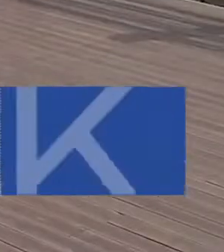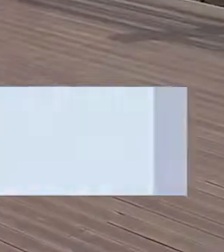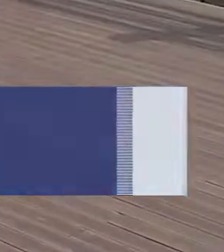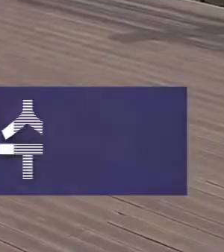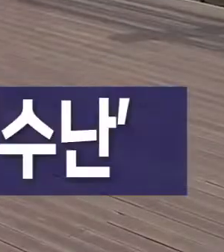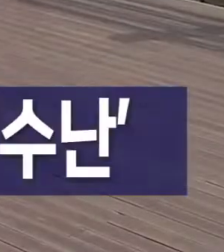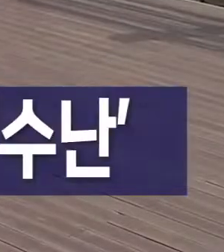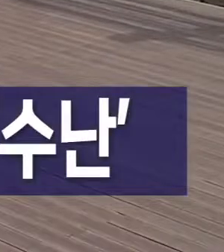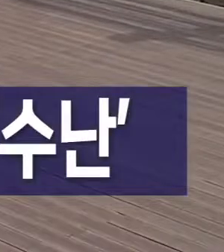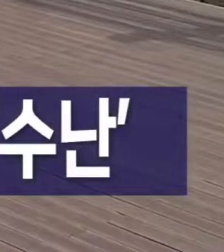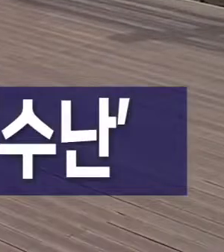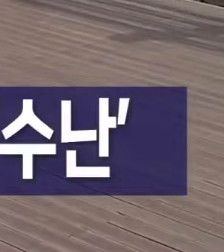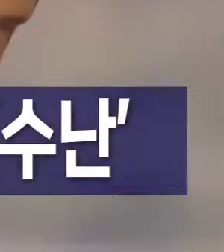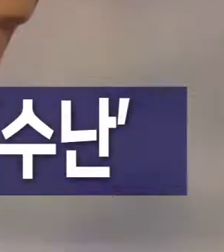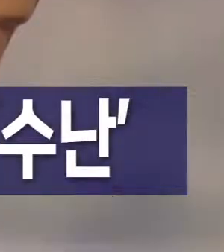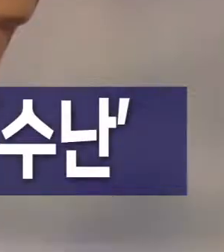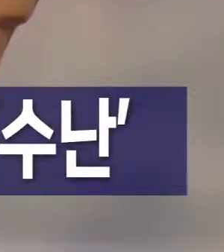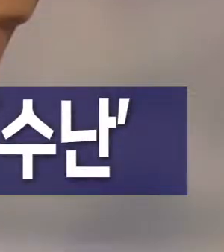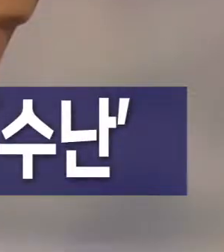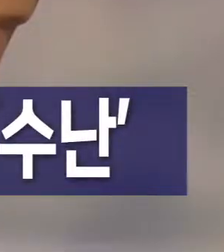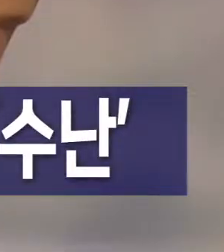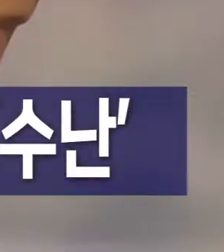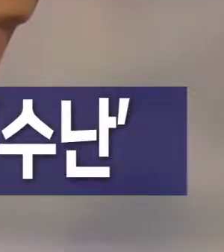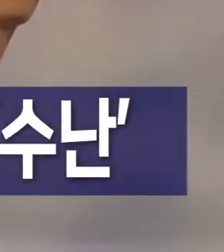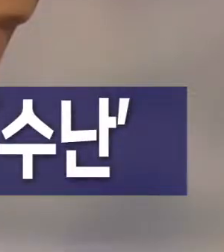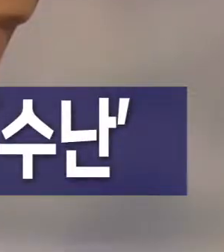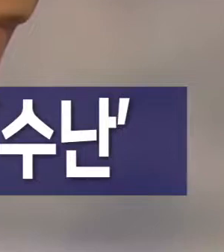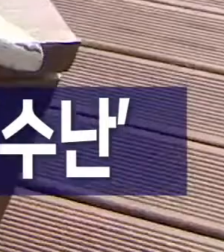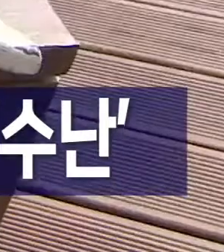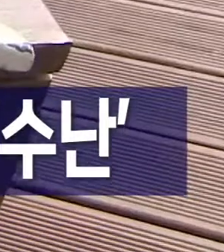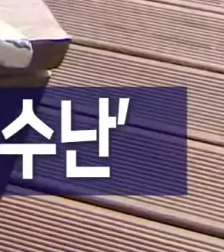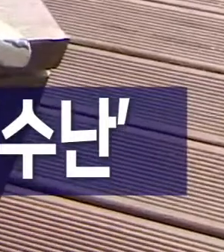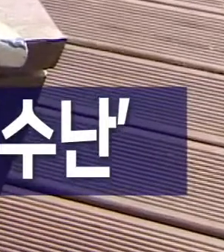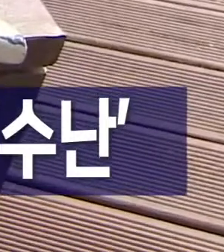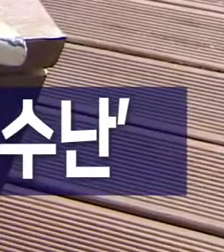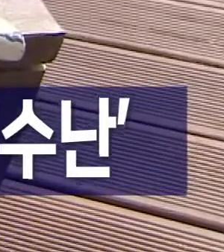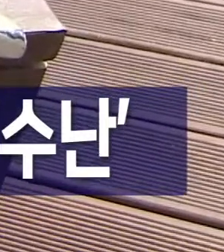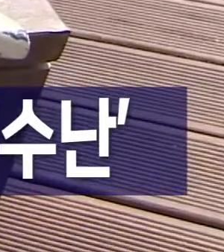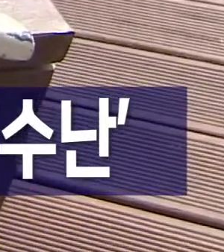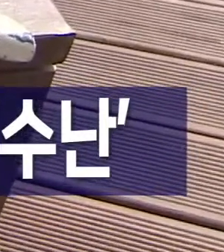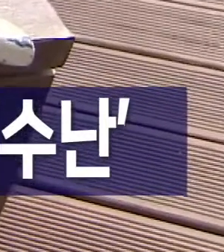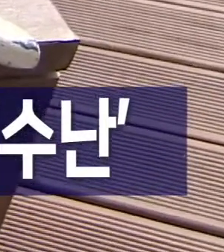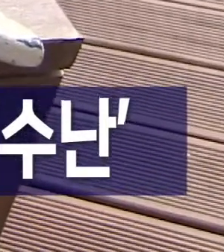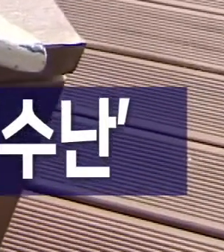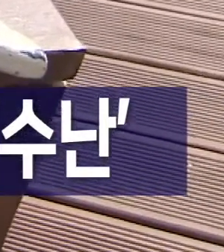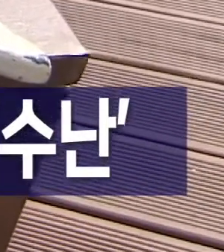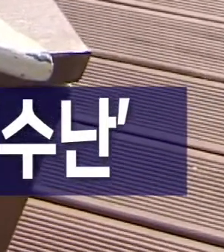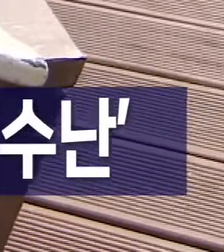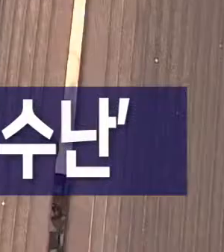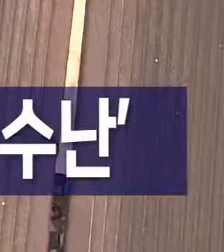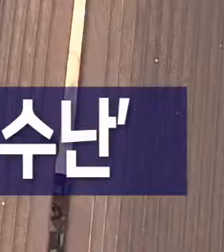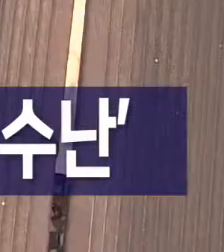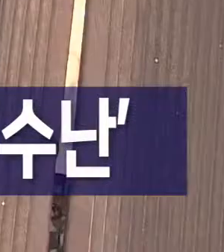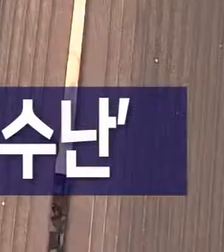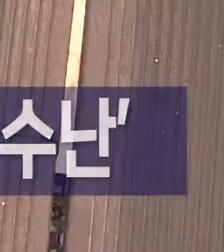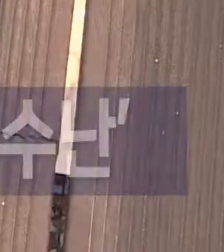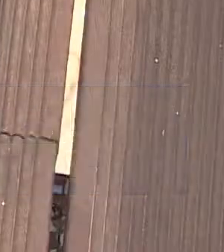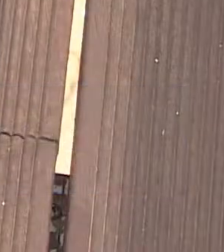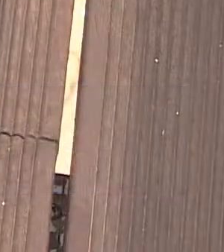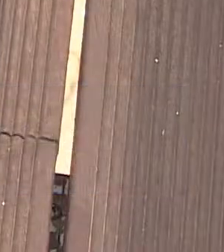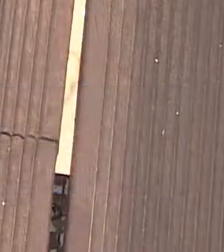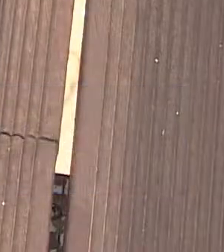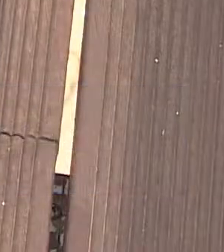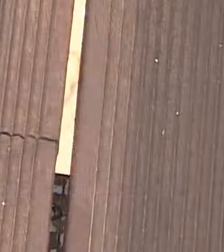지역 명소에 설치한 이른바 포토존이 순환을 당하고 있습니다. 파손되거나 통째로 사라지는 일까지 벌어지고